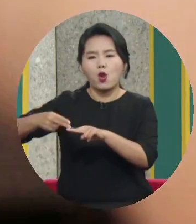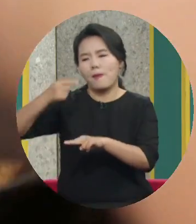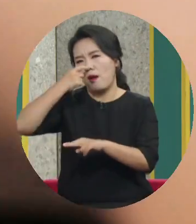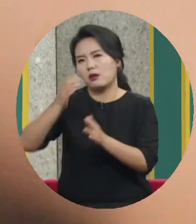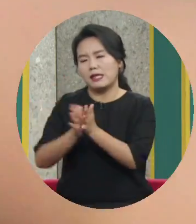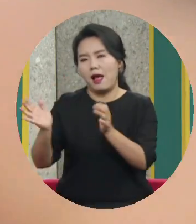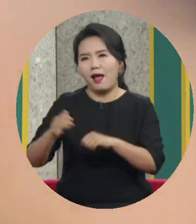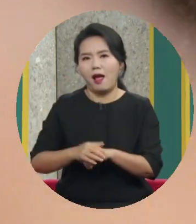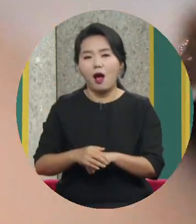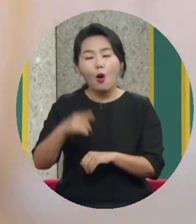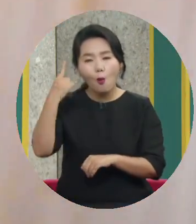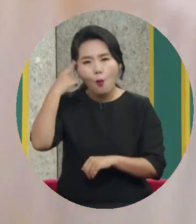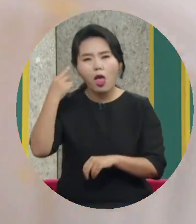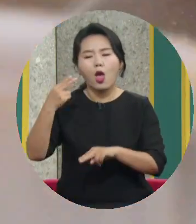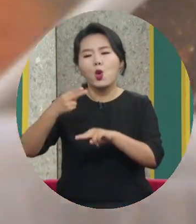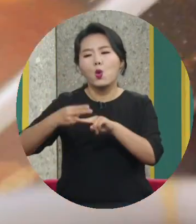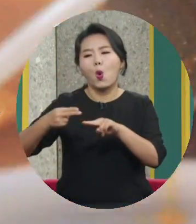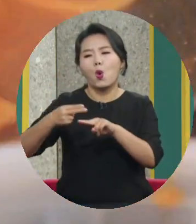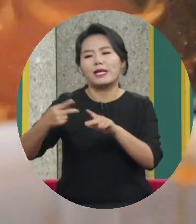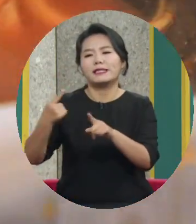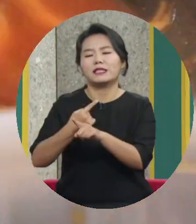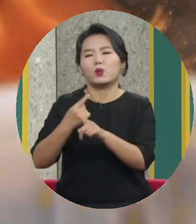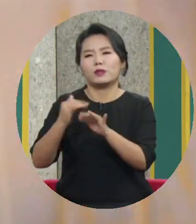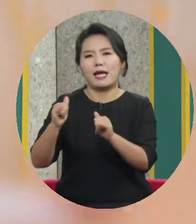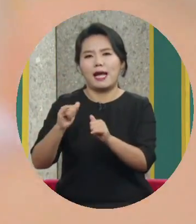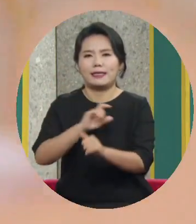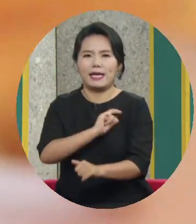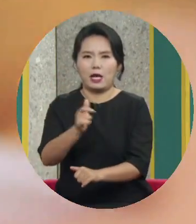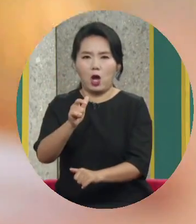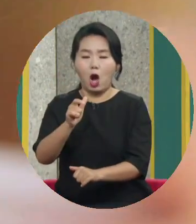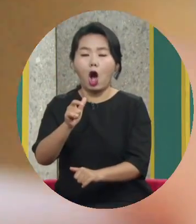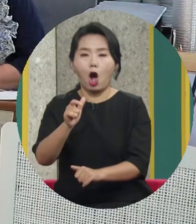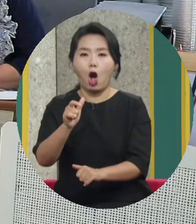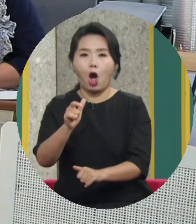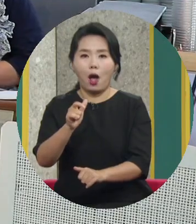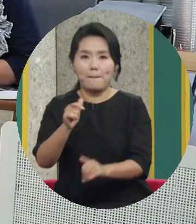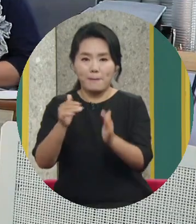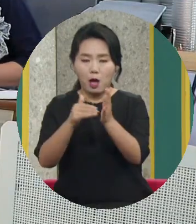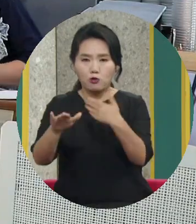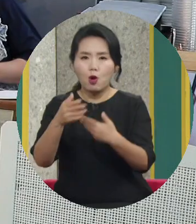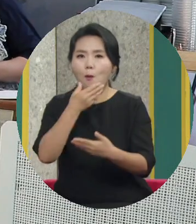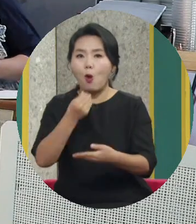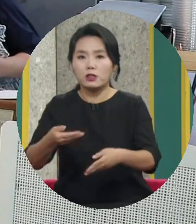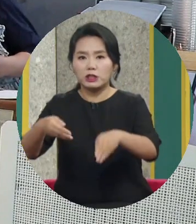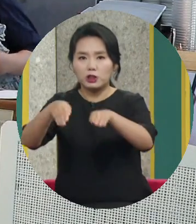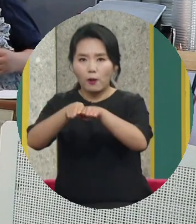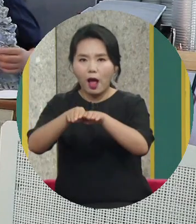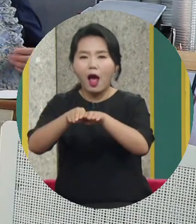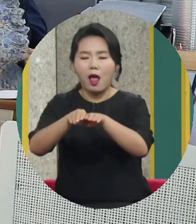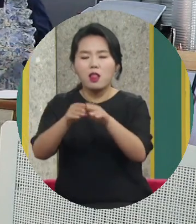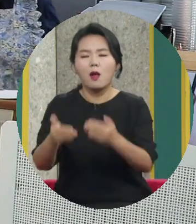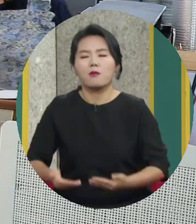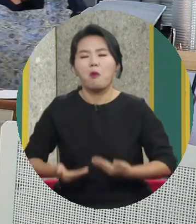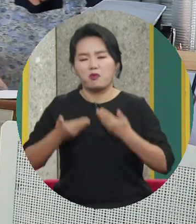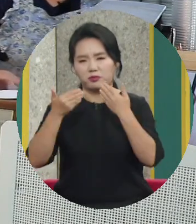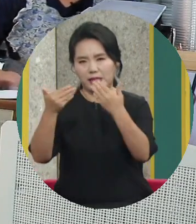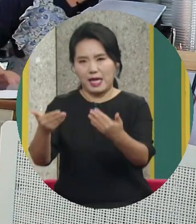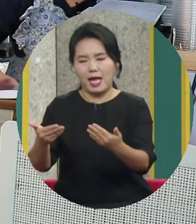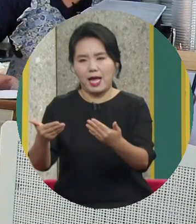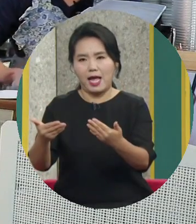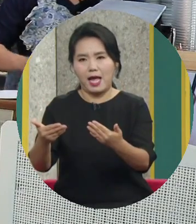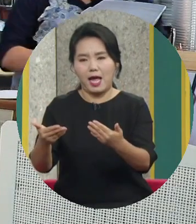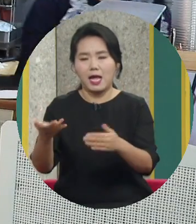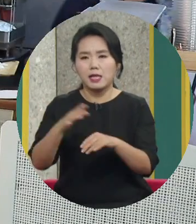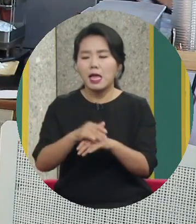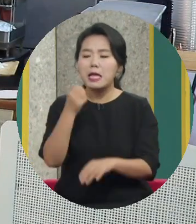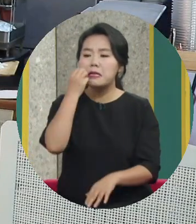효정이를 위해 요리치료사 자격증을 딴 후 복지관에서 재능 기부를 했었죠. 집 근처에 분식집을 연